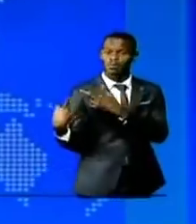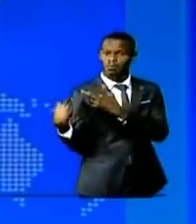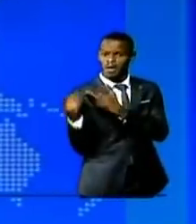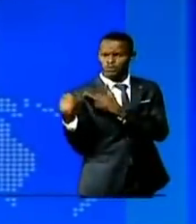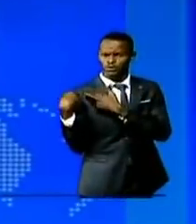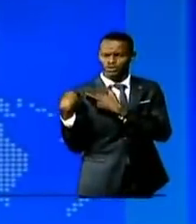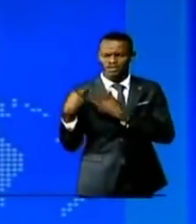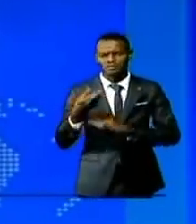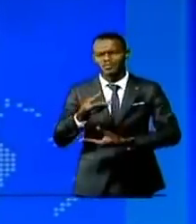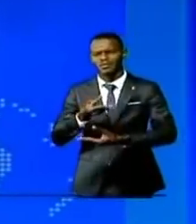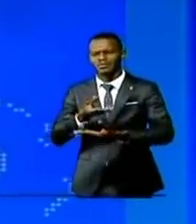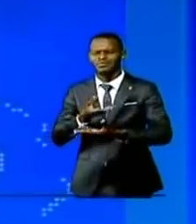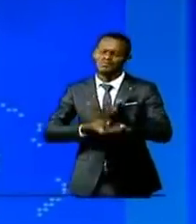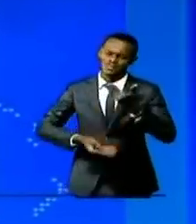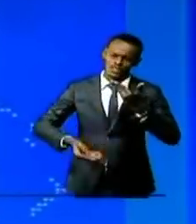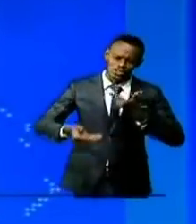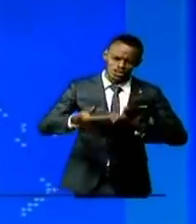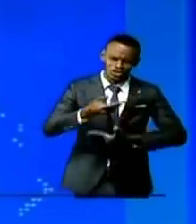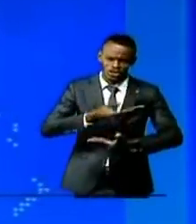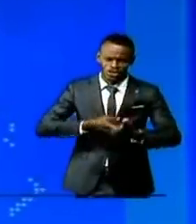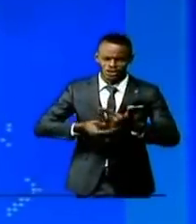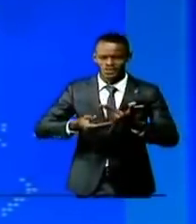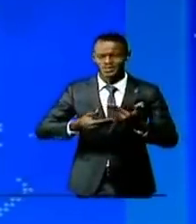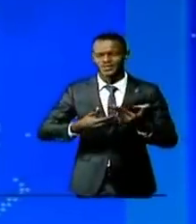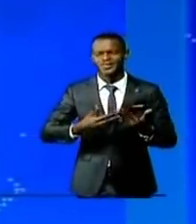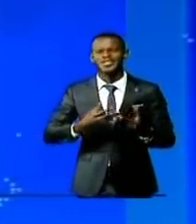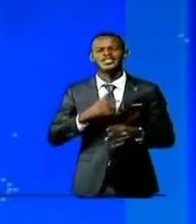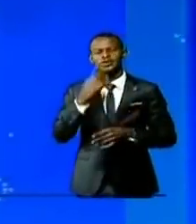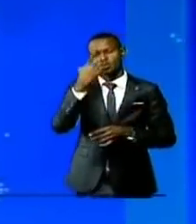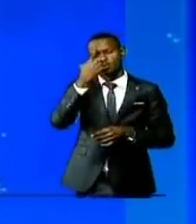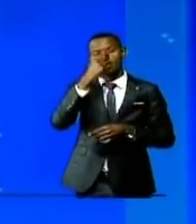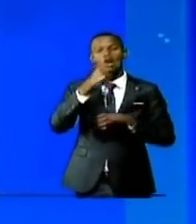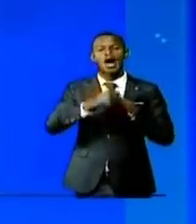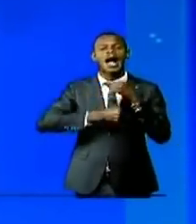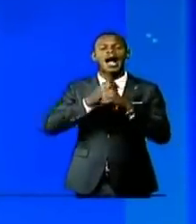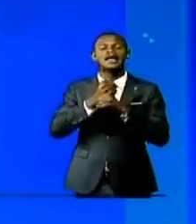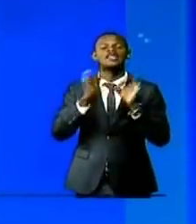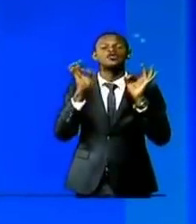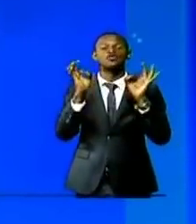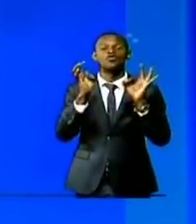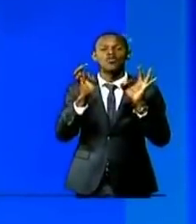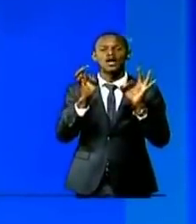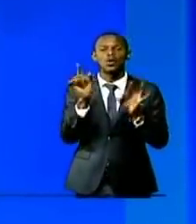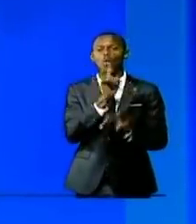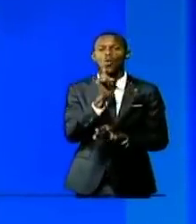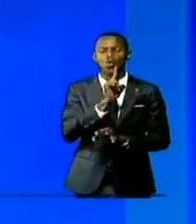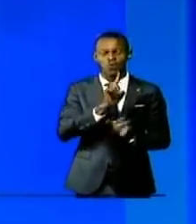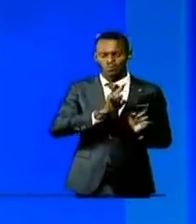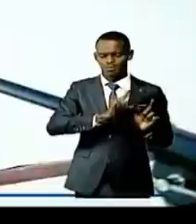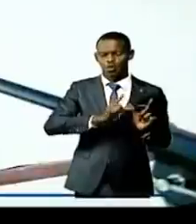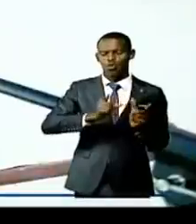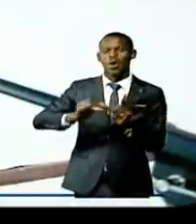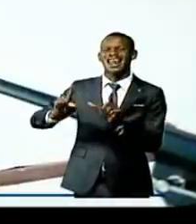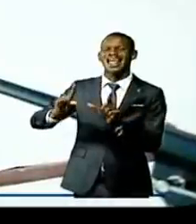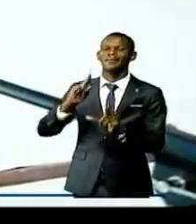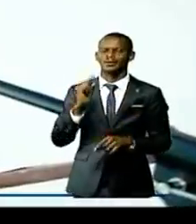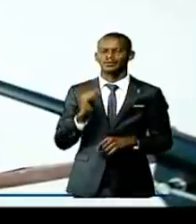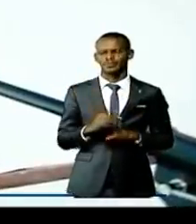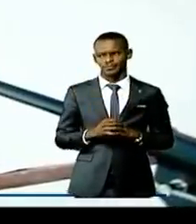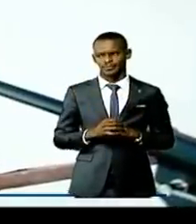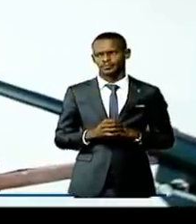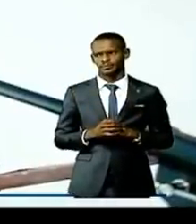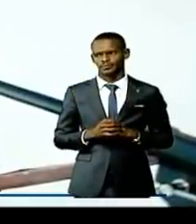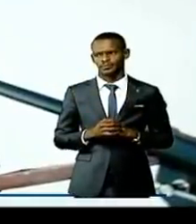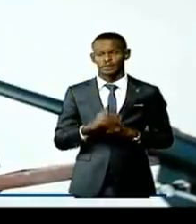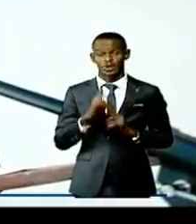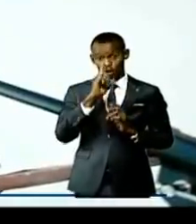respectée par le gouverneur de cette province, Fifi Masuka Saini, qui a organisé cette cérémonie. Gouverneur intérimaire